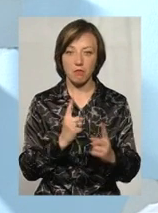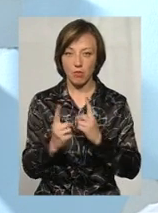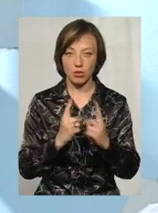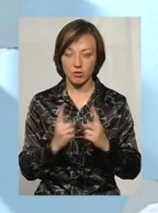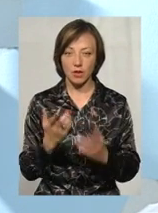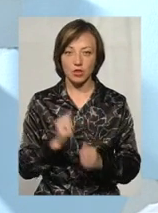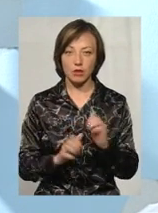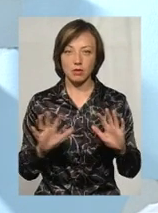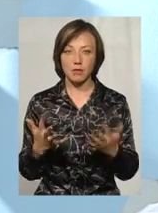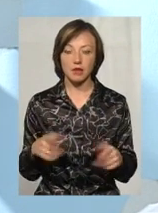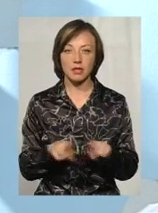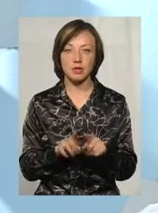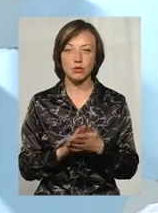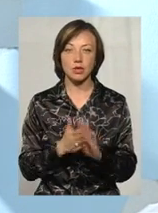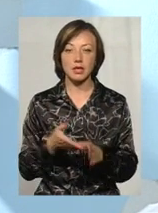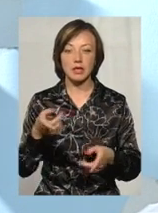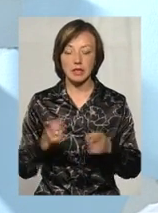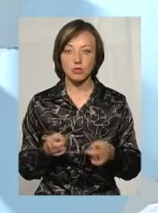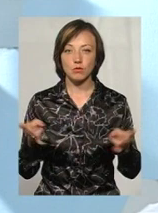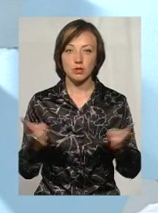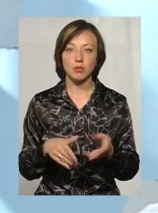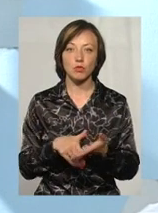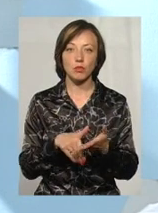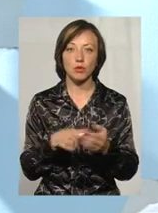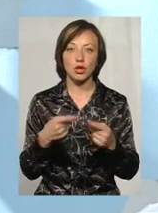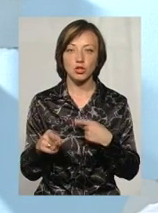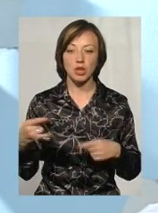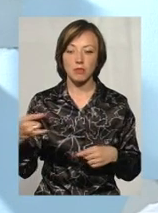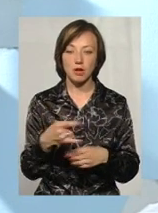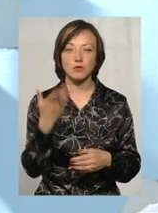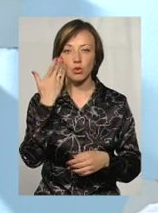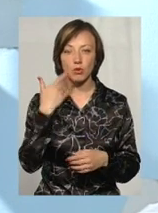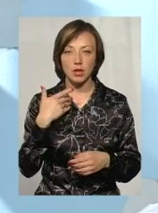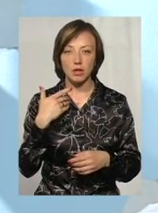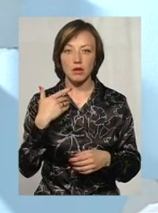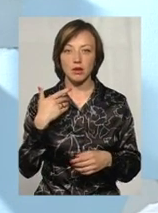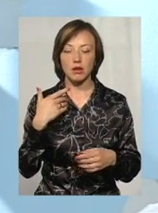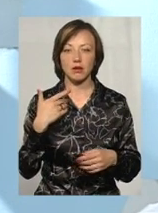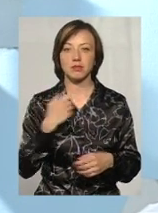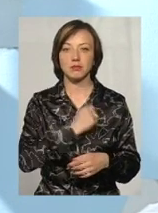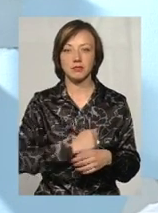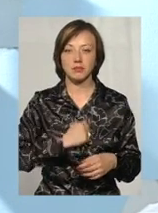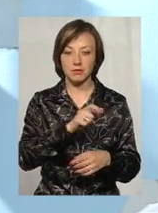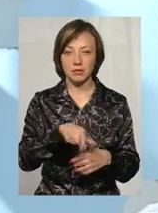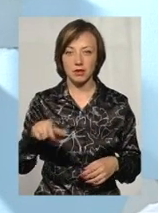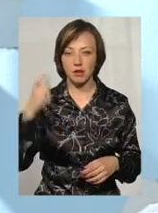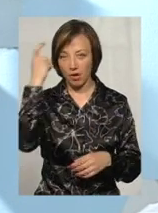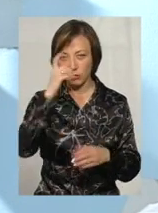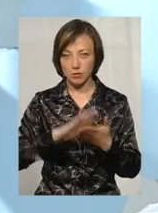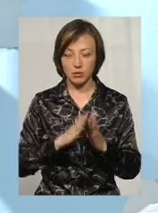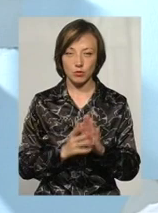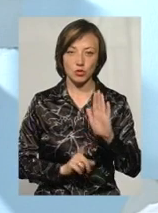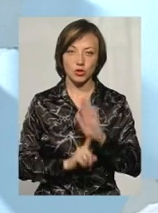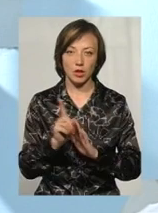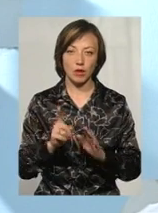часто трапляються такі ситуації, коли дійсно потрібна допомога інших екіпажів, коли буйні громадяни в стані алкогольного сп'яніння